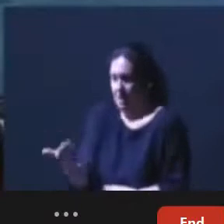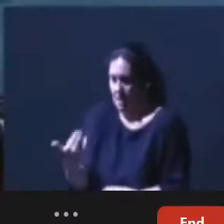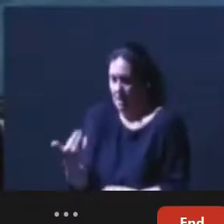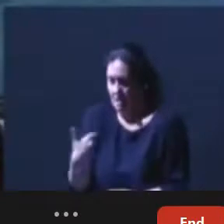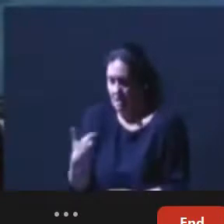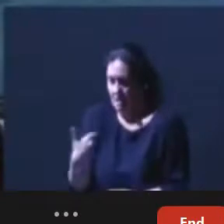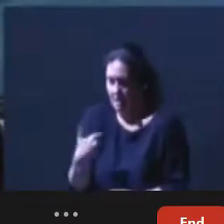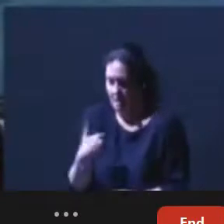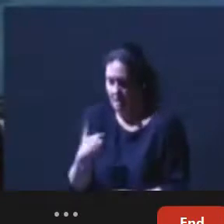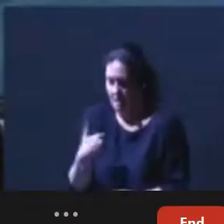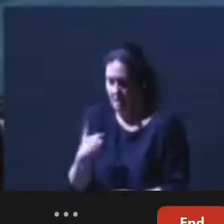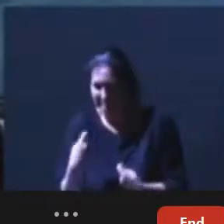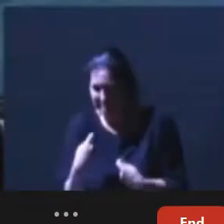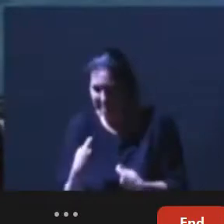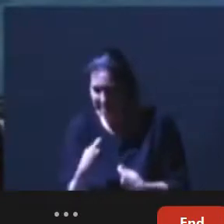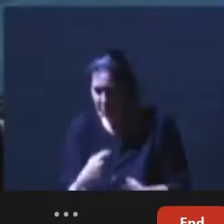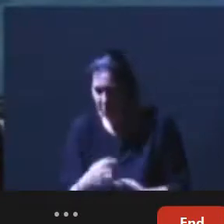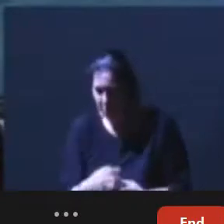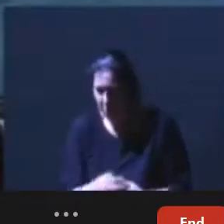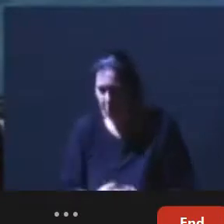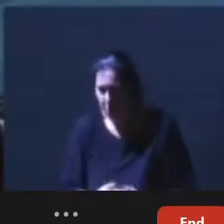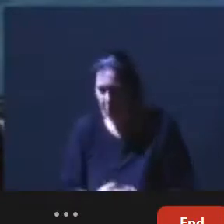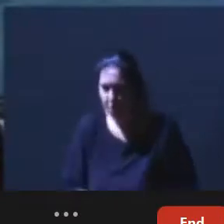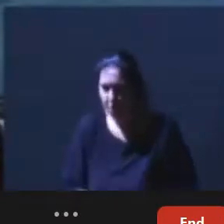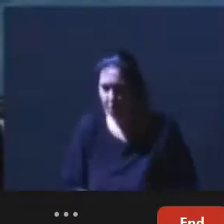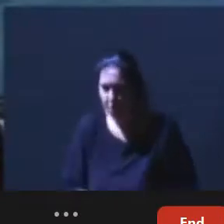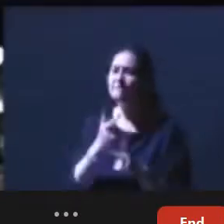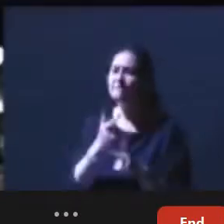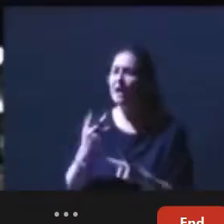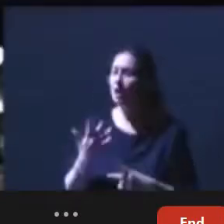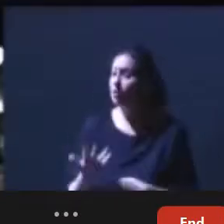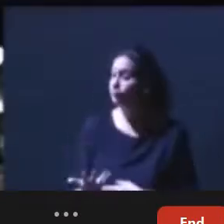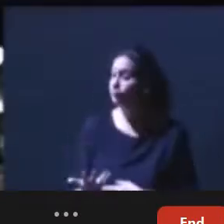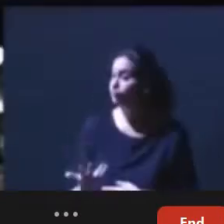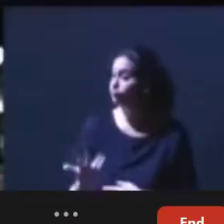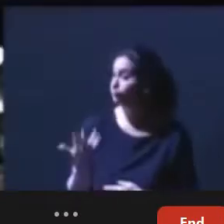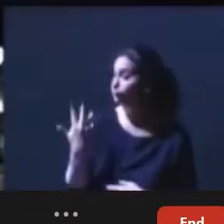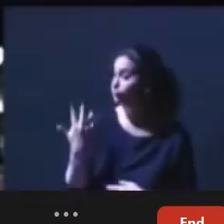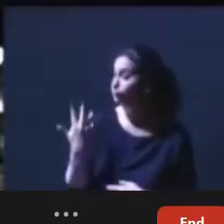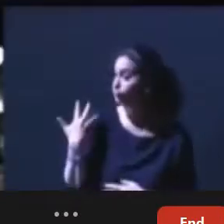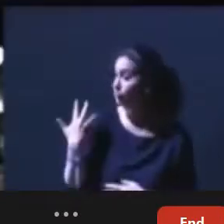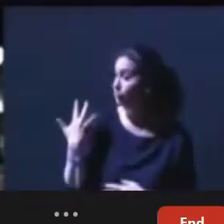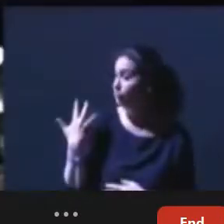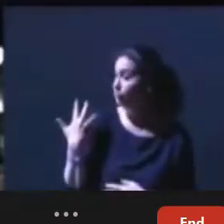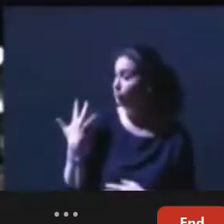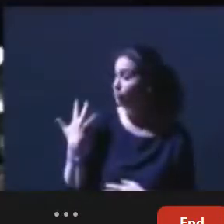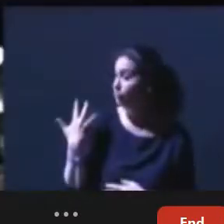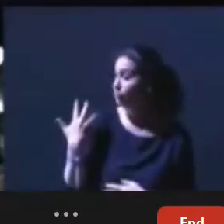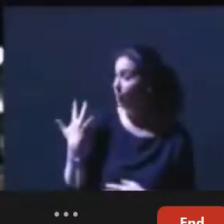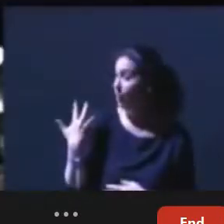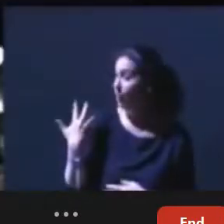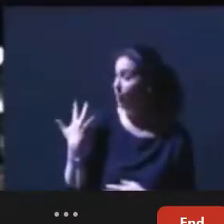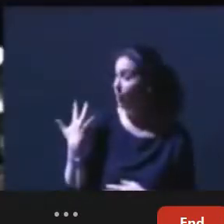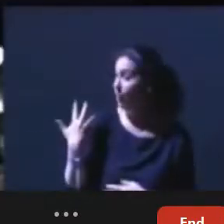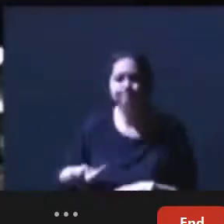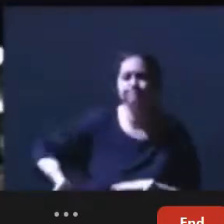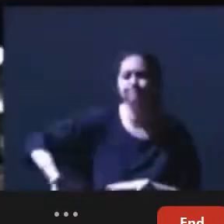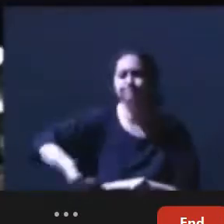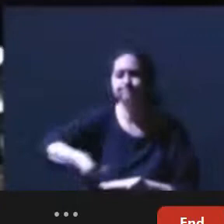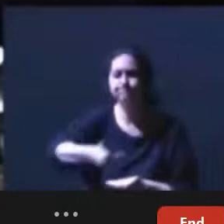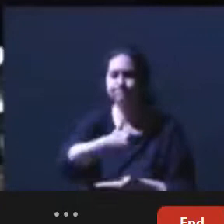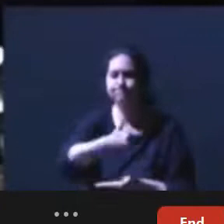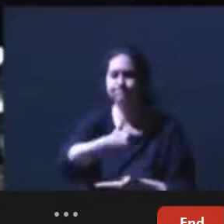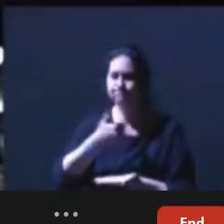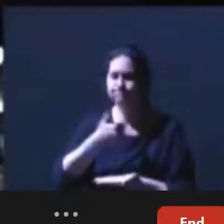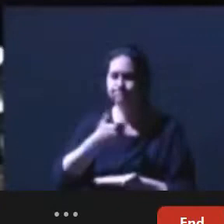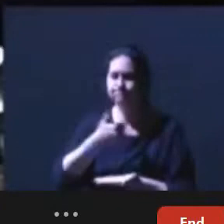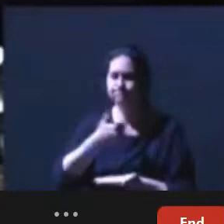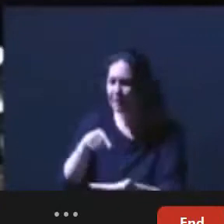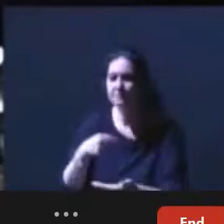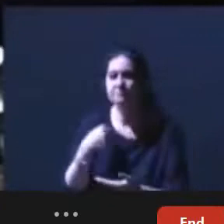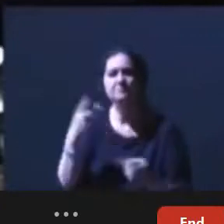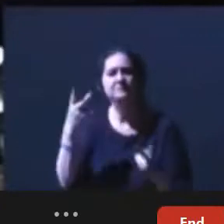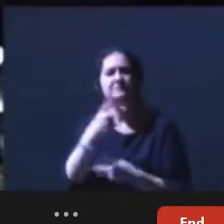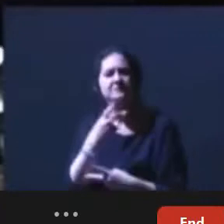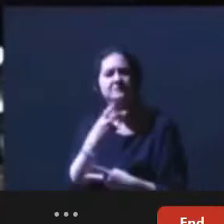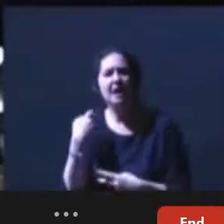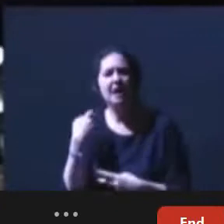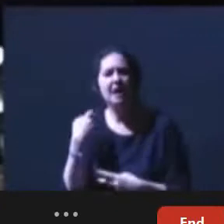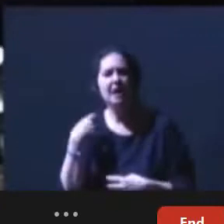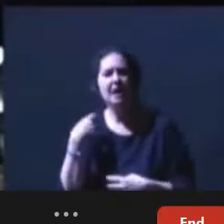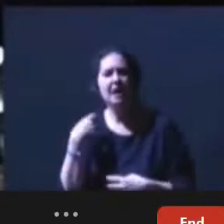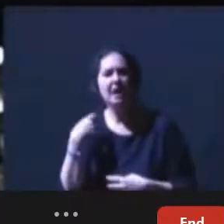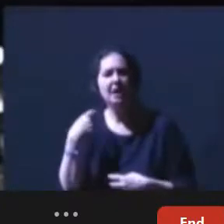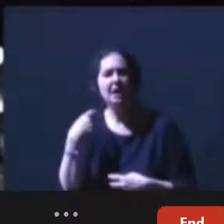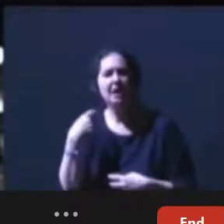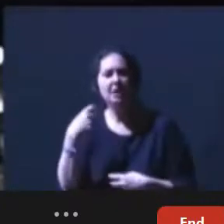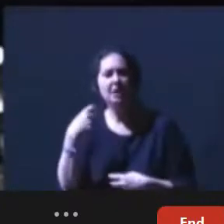tại sao tôi lại thấy là chúng ta có thể giải quyết được cái vấn đề này ở đây là rất là tuyệt vời, bởi vì là thực sự là ở châu Âu thì thế